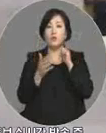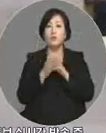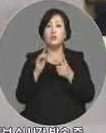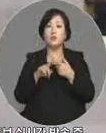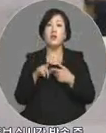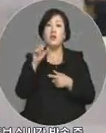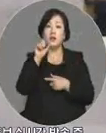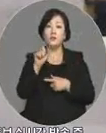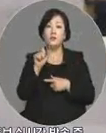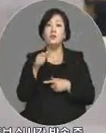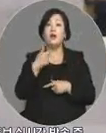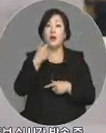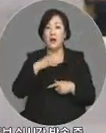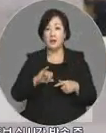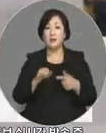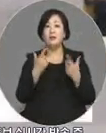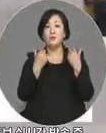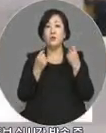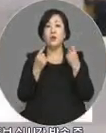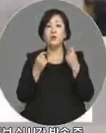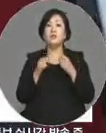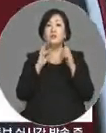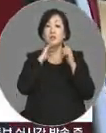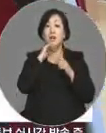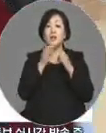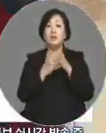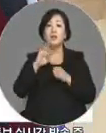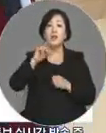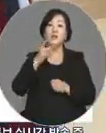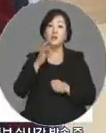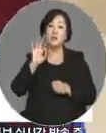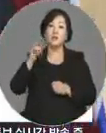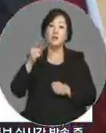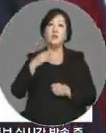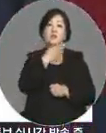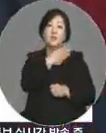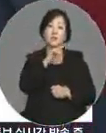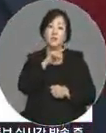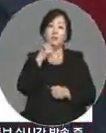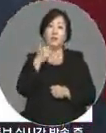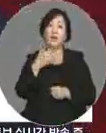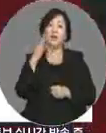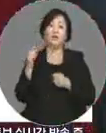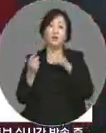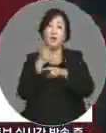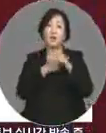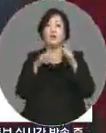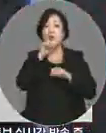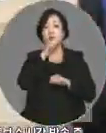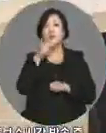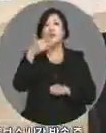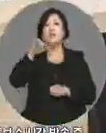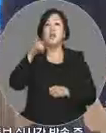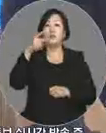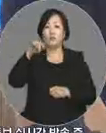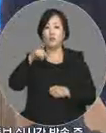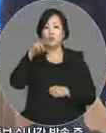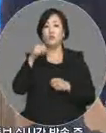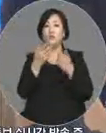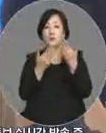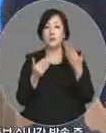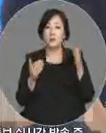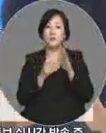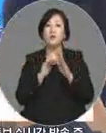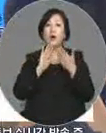나이에 아들뻘인 학생들과 함께 공부한 송석출 씨는 4.46의 높은 학점으로 최우수상을 받았습니다. 앞으로